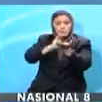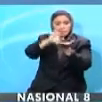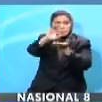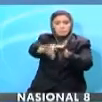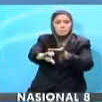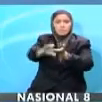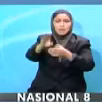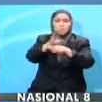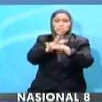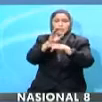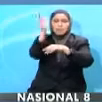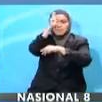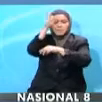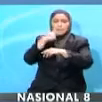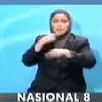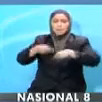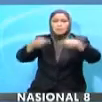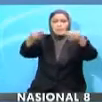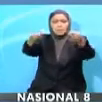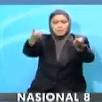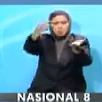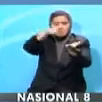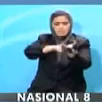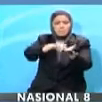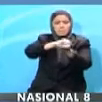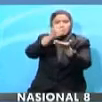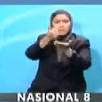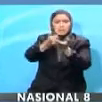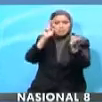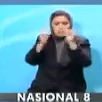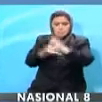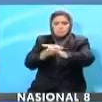penyata kewangan yang telah diubah kepada pihak